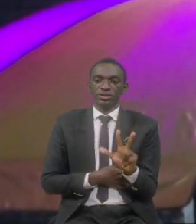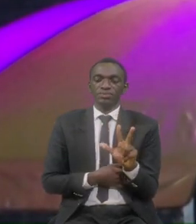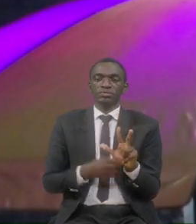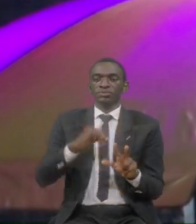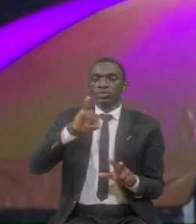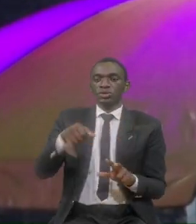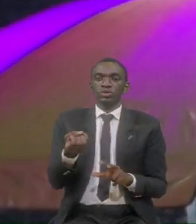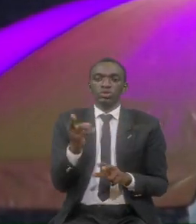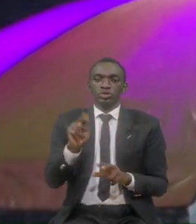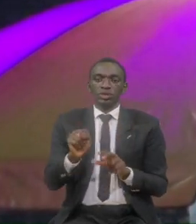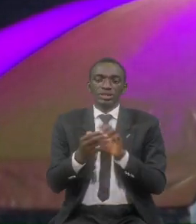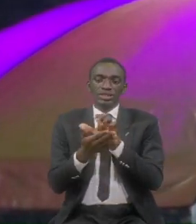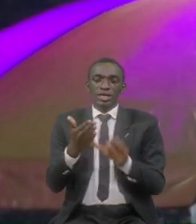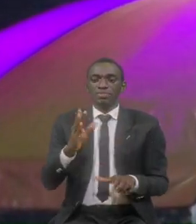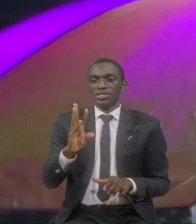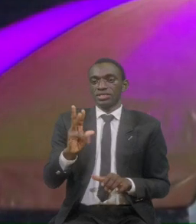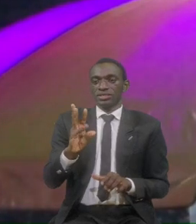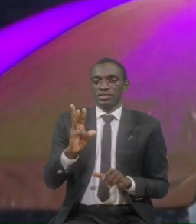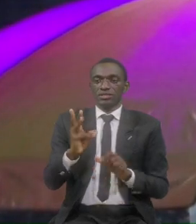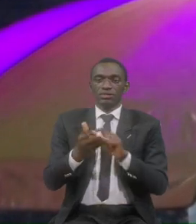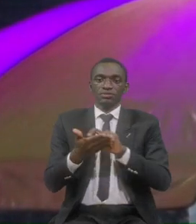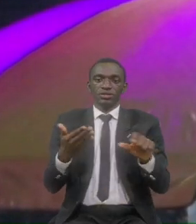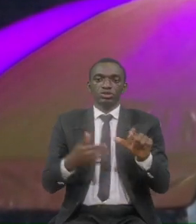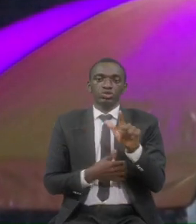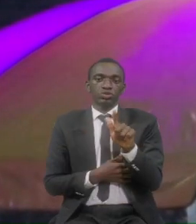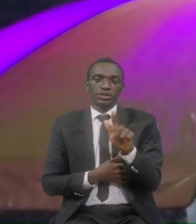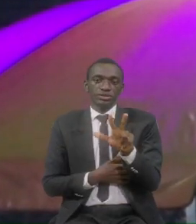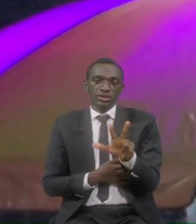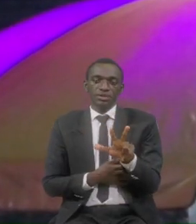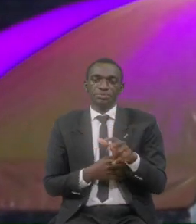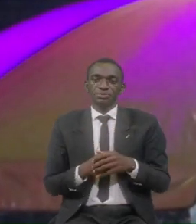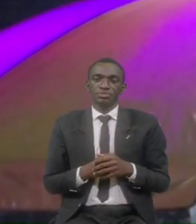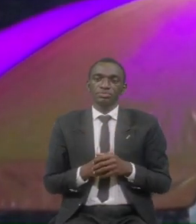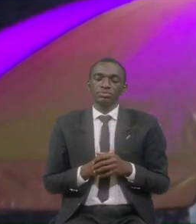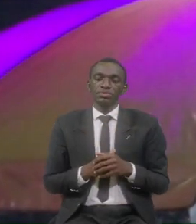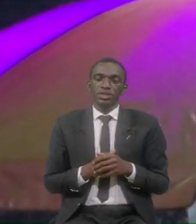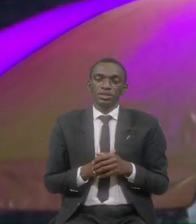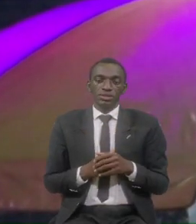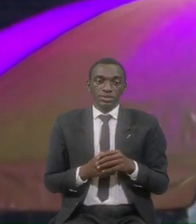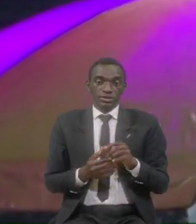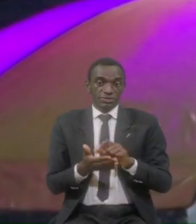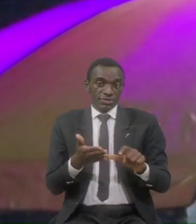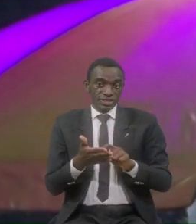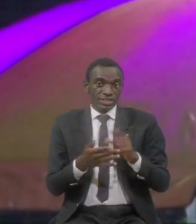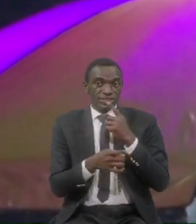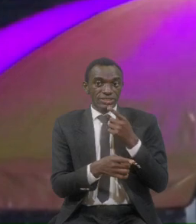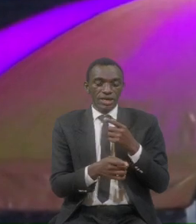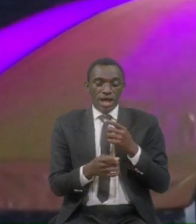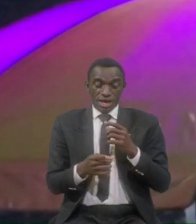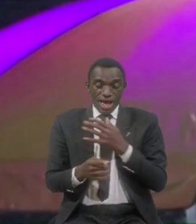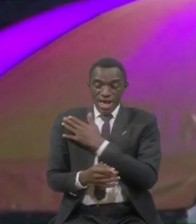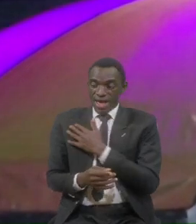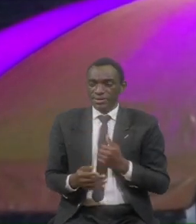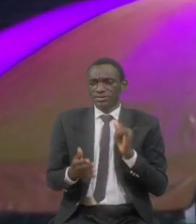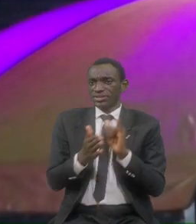chapter 16 verse 23. 1:23. And in that day ye shall ask